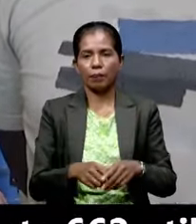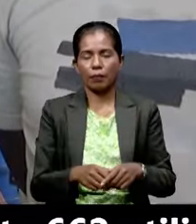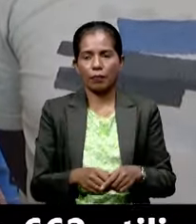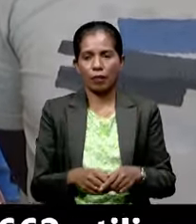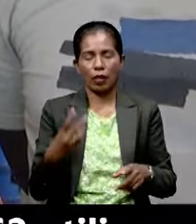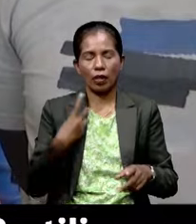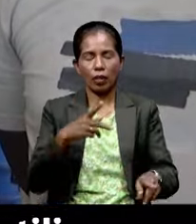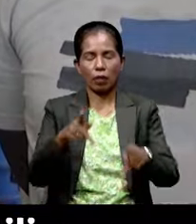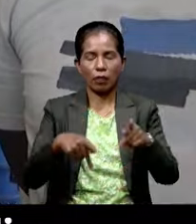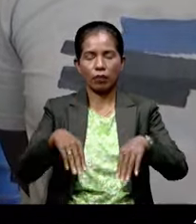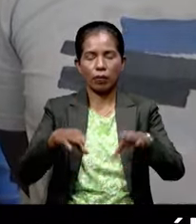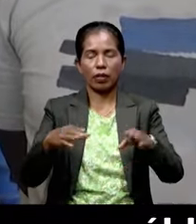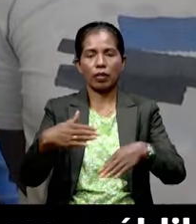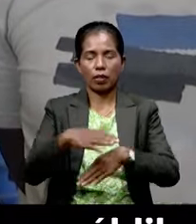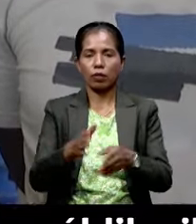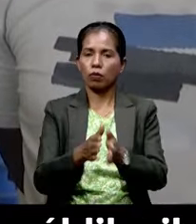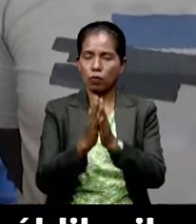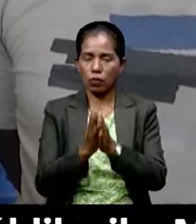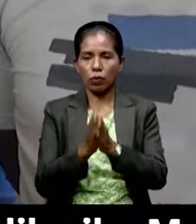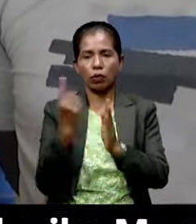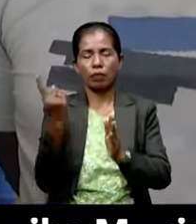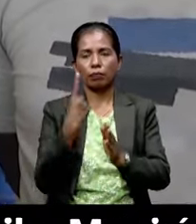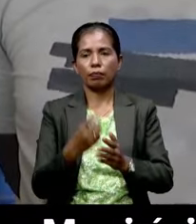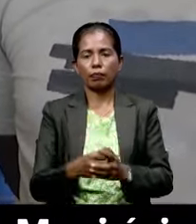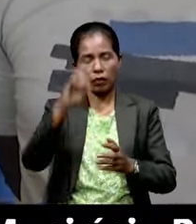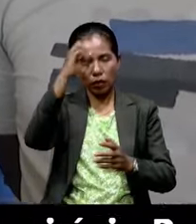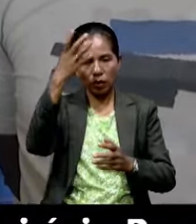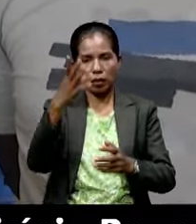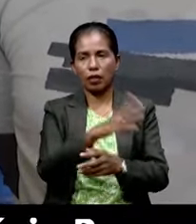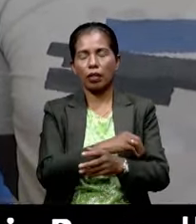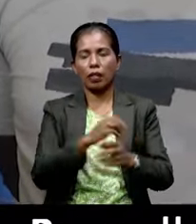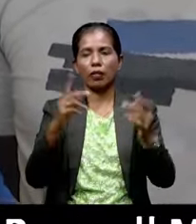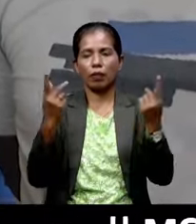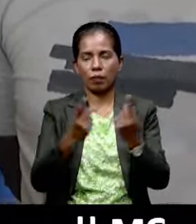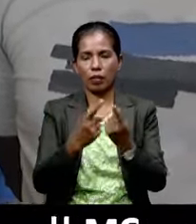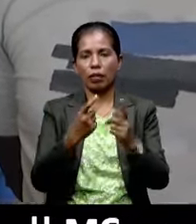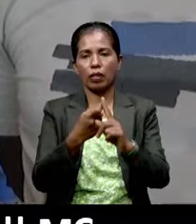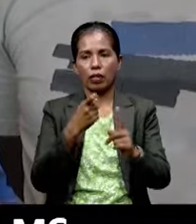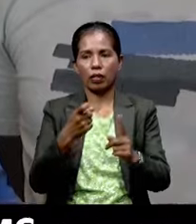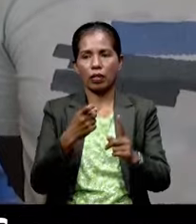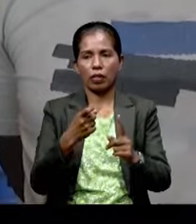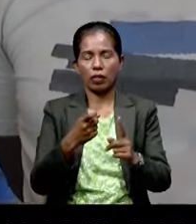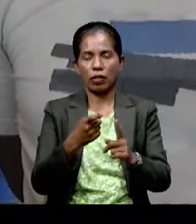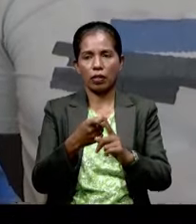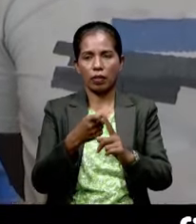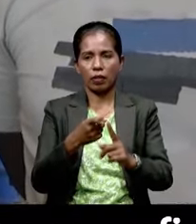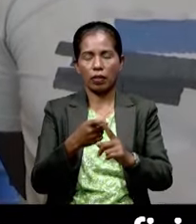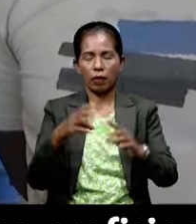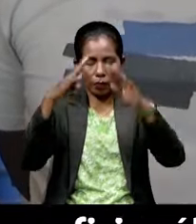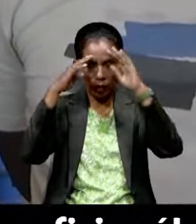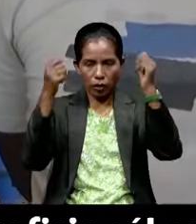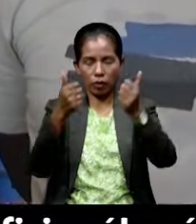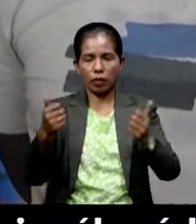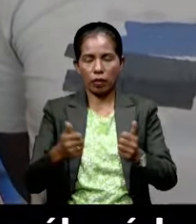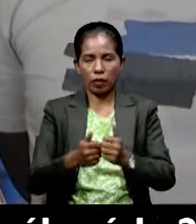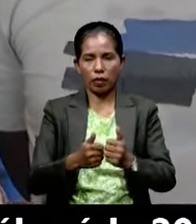ikannya beli harus ikan sih izin sih bebek itu nih be grasa dius kalau kompanya nih be mau si espaço se apresenta tirar ou ajuntar